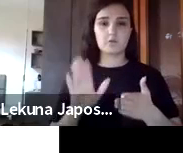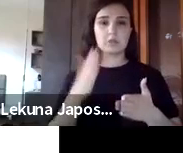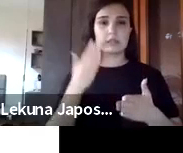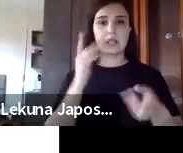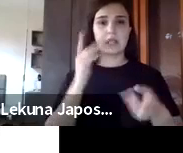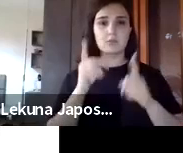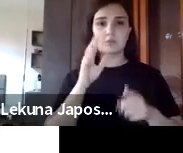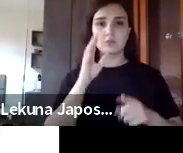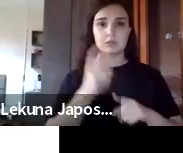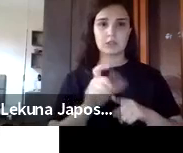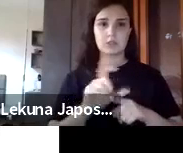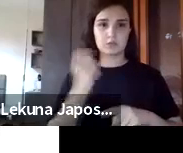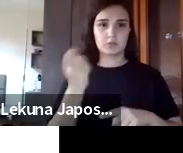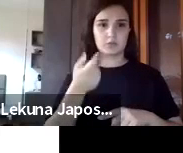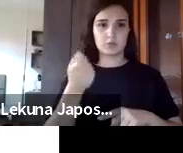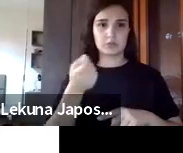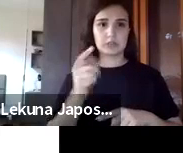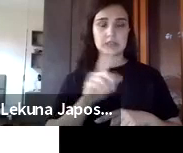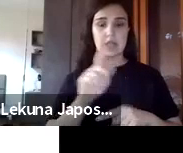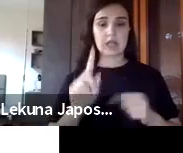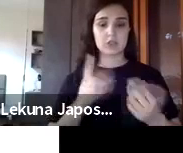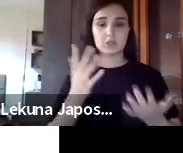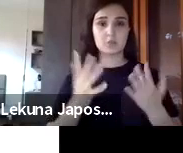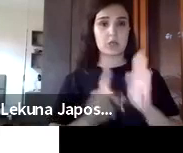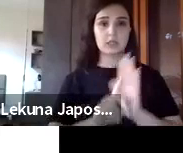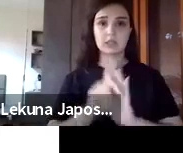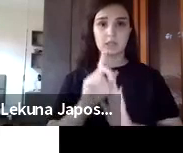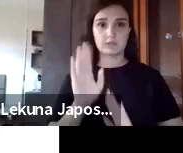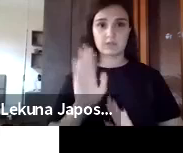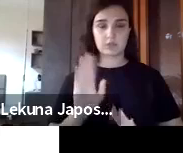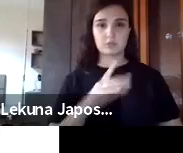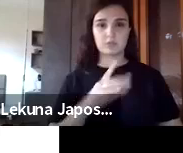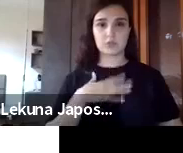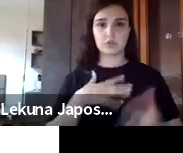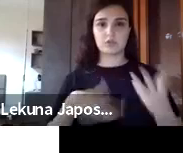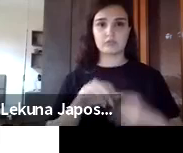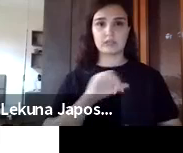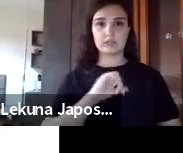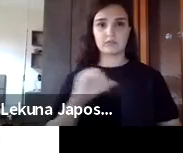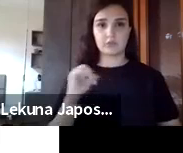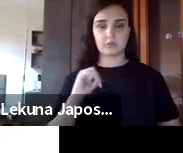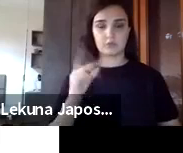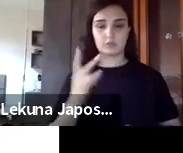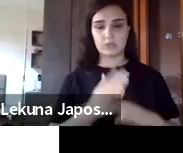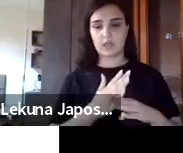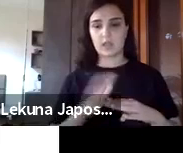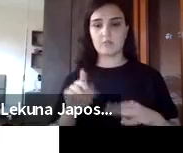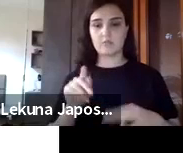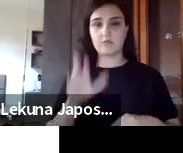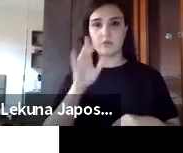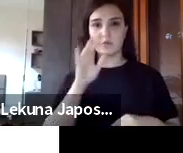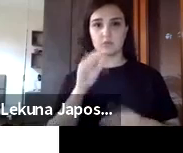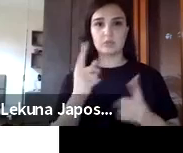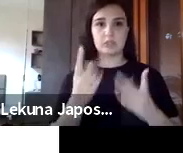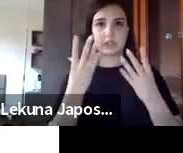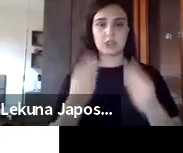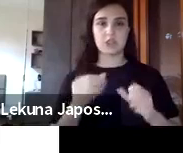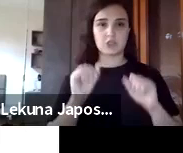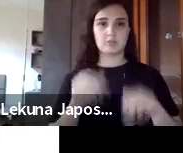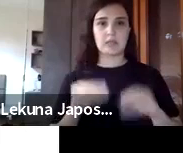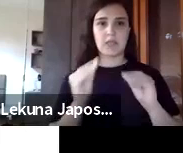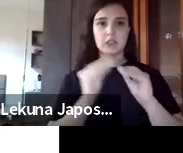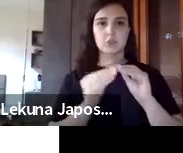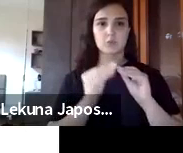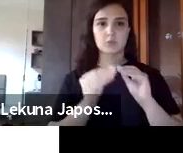რეალურად ძალიან ცოტა არის, მაგრამ რაღაცით თუ არ დავიწყეთ, რომ ჩვენ თვითონ გამოყავით ეს დრო, დღეში შეიძლება 10